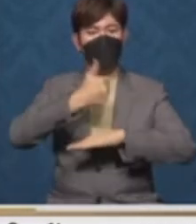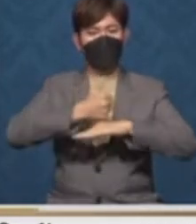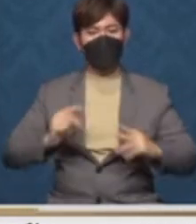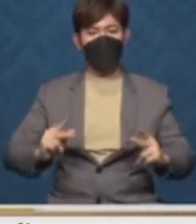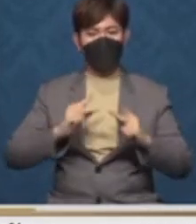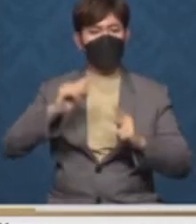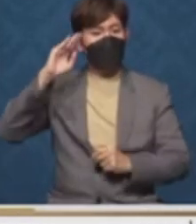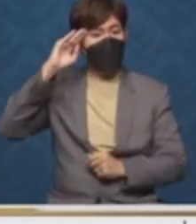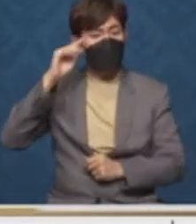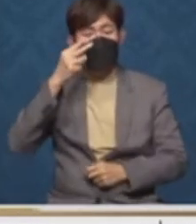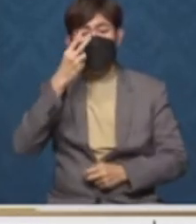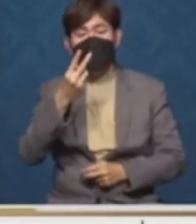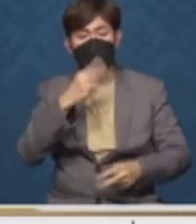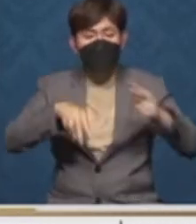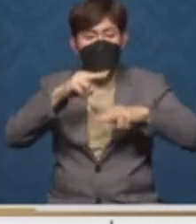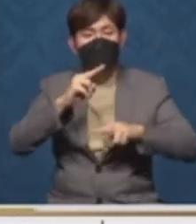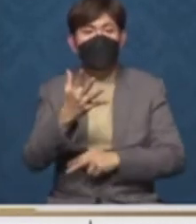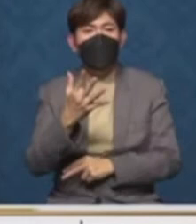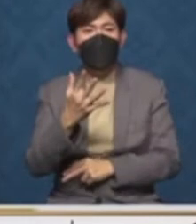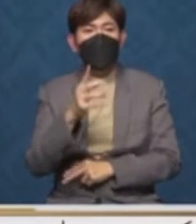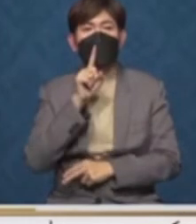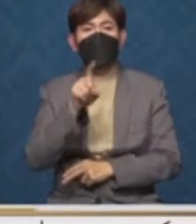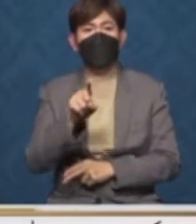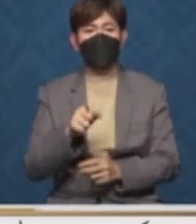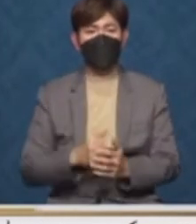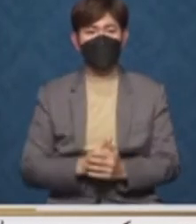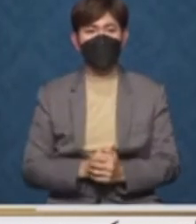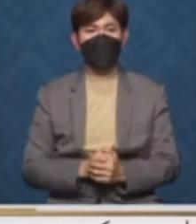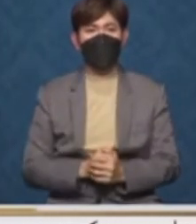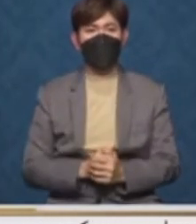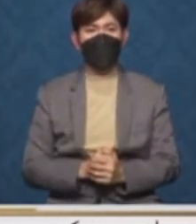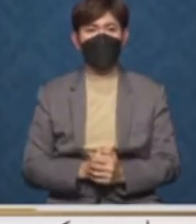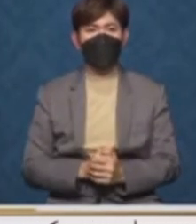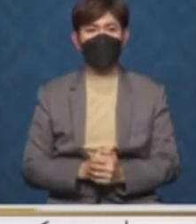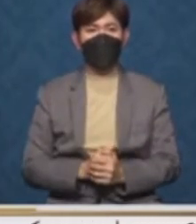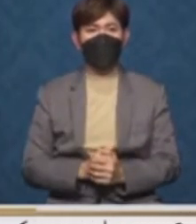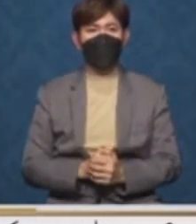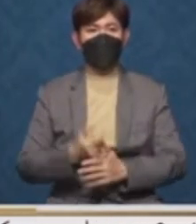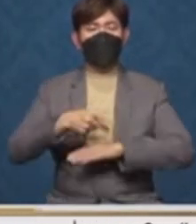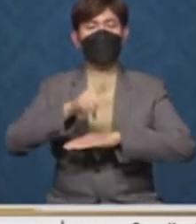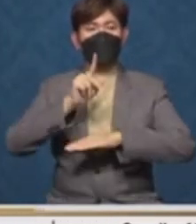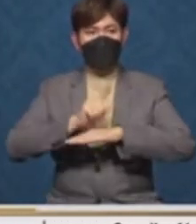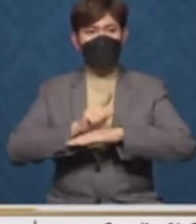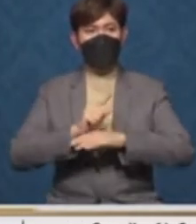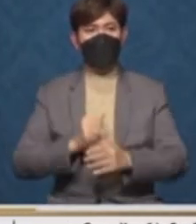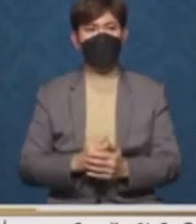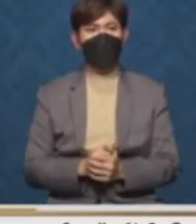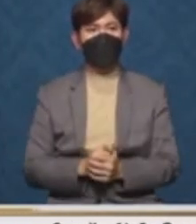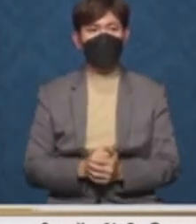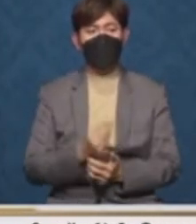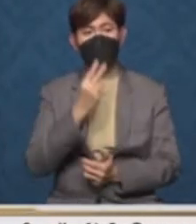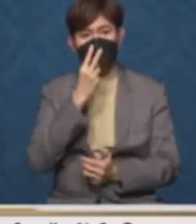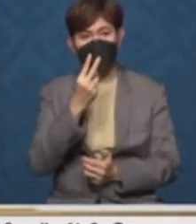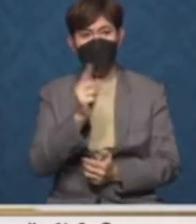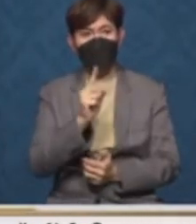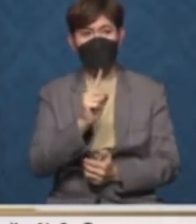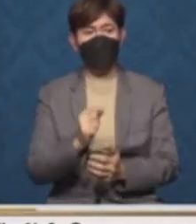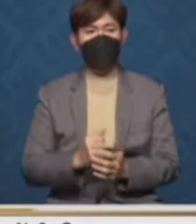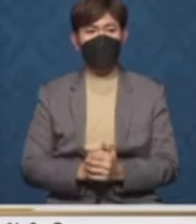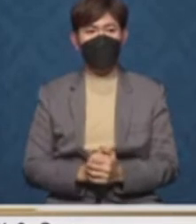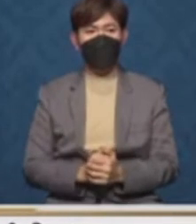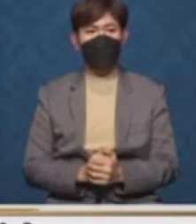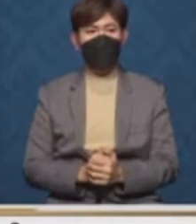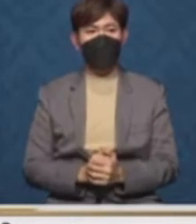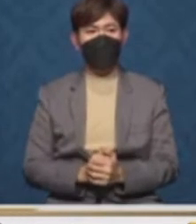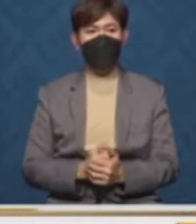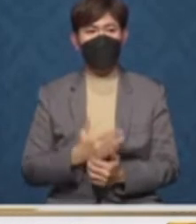คุณไม่ดูอะไรเหรอสมัยคุณนะถัดไปเลยครับท่านประธานครับมาดูครับว่า